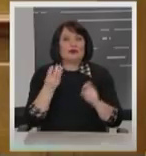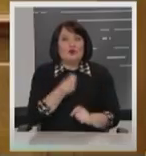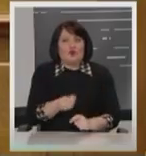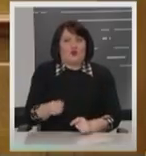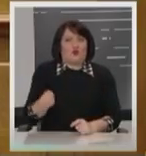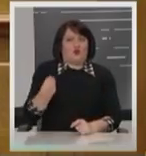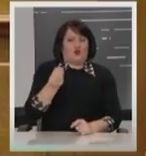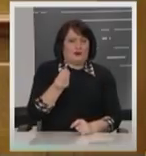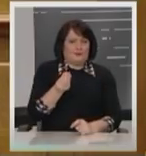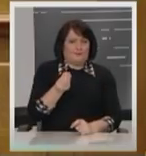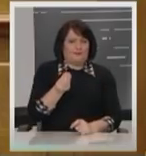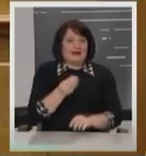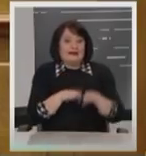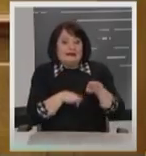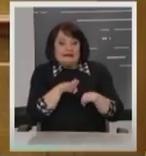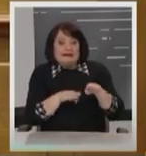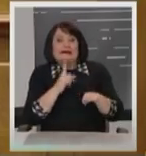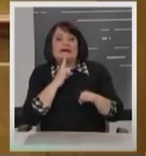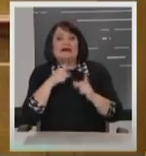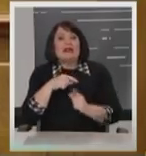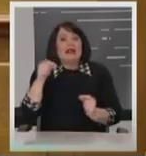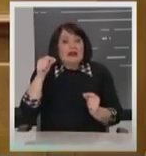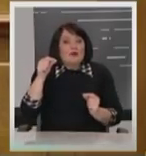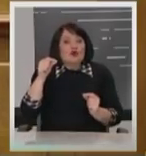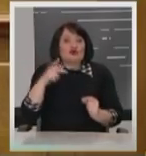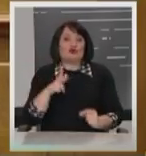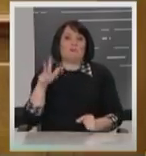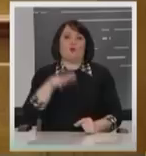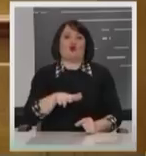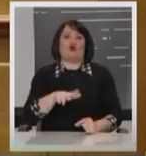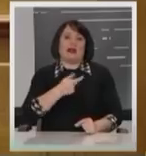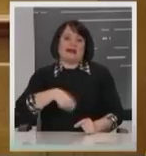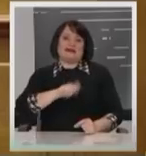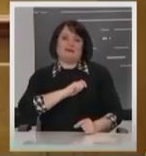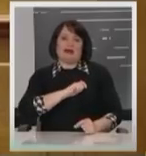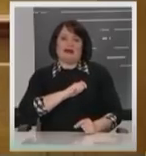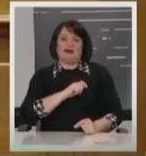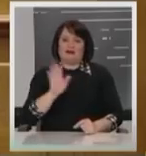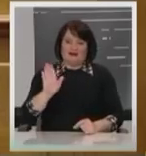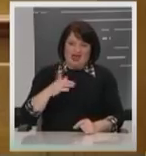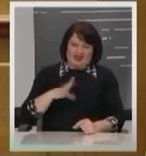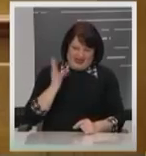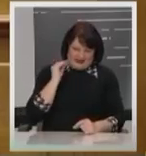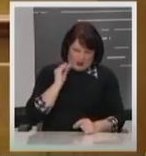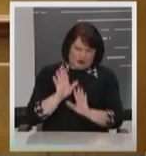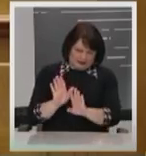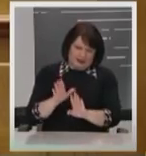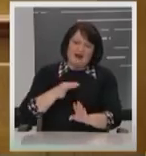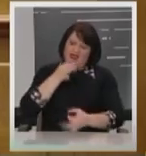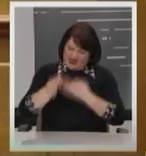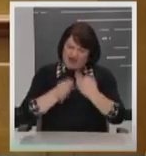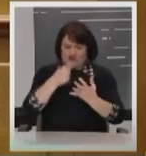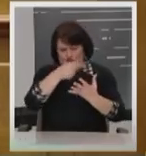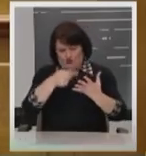υψηλά σε σχέση με αυτά της Κύπρου, της Πορτογαλίας και της Ισπανίας. Και μιας και θέλετε να τα ακούσετε, λοιπόν, να σας τα πω